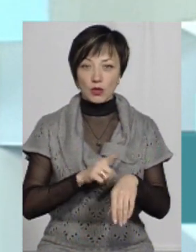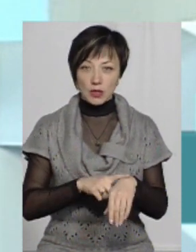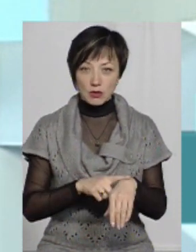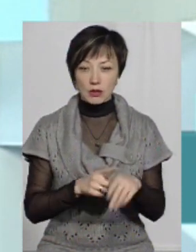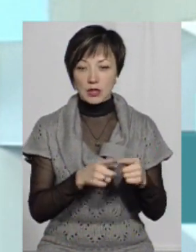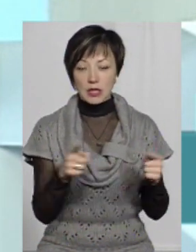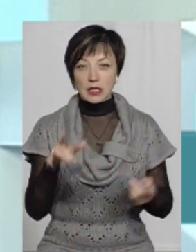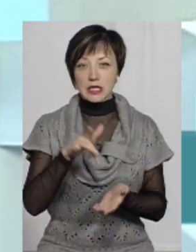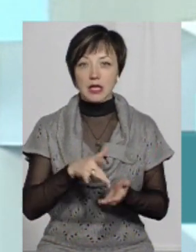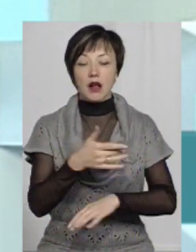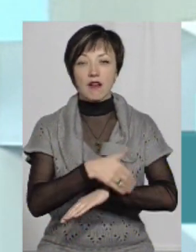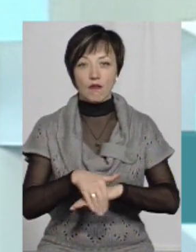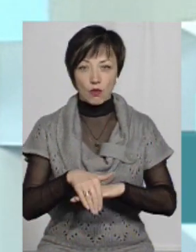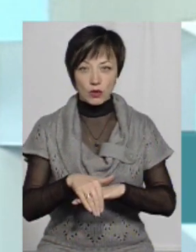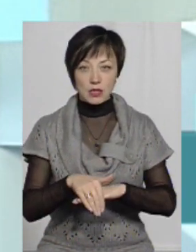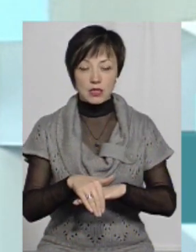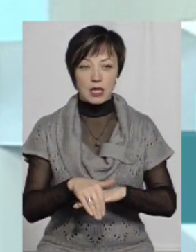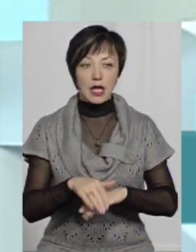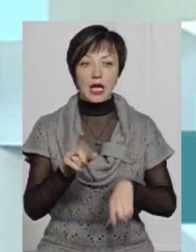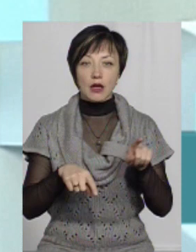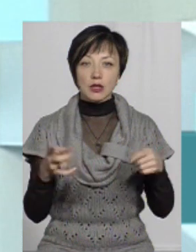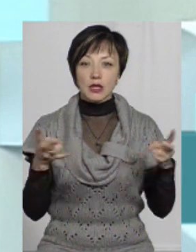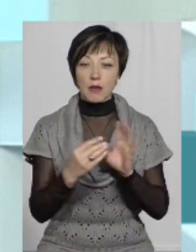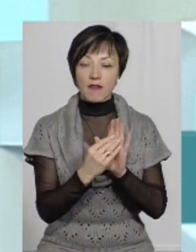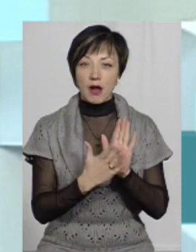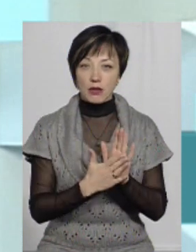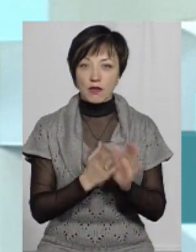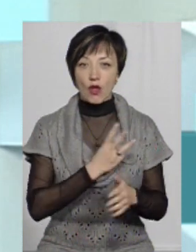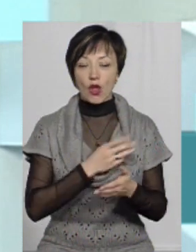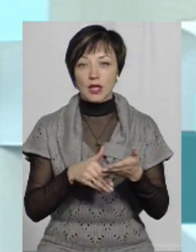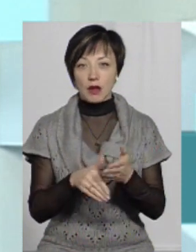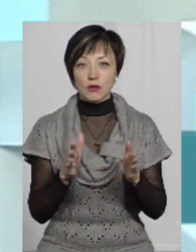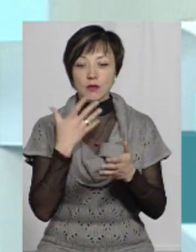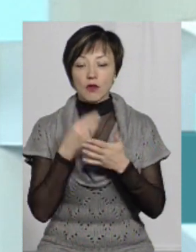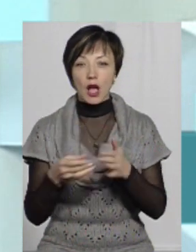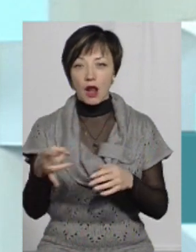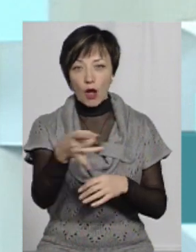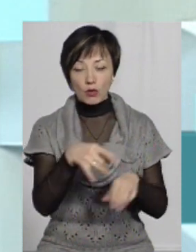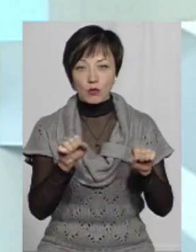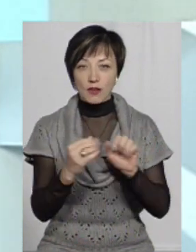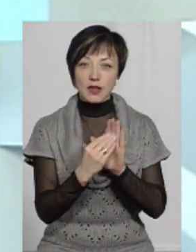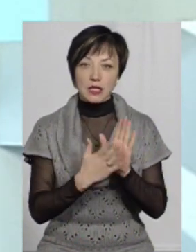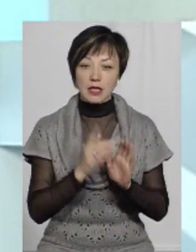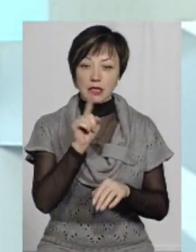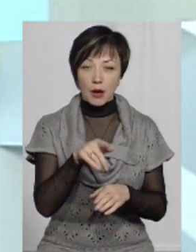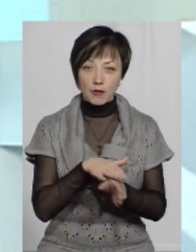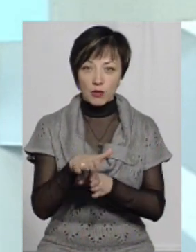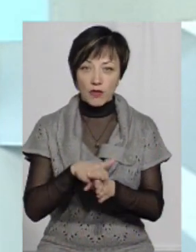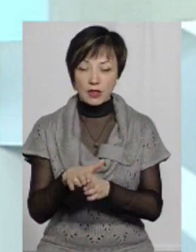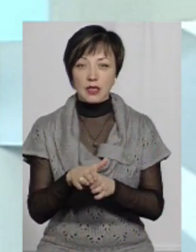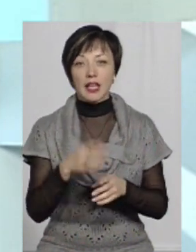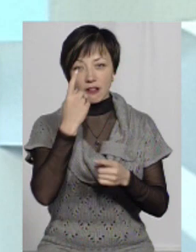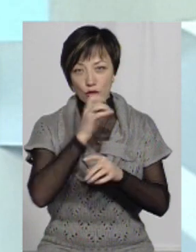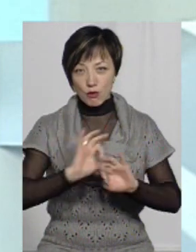таку-то годину на центральних вулицях. Іноді треба вказувати, якщо волонтери десь будуть по своїх районах, можна вказати, що там це буде відбуватися.